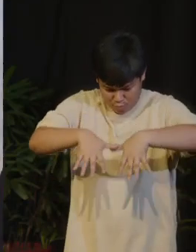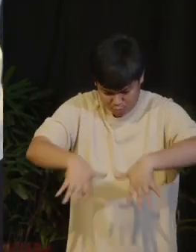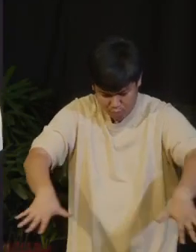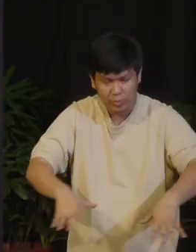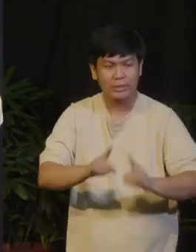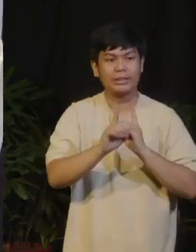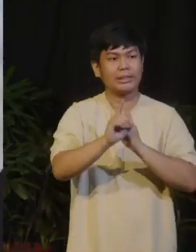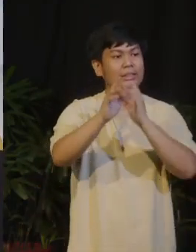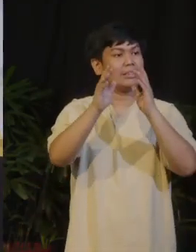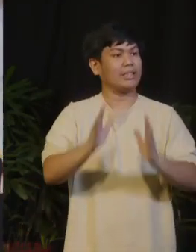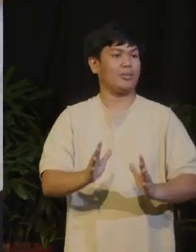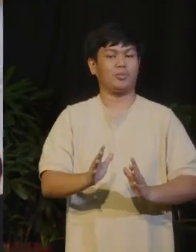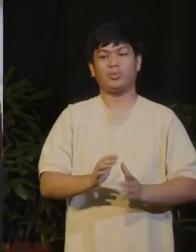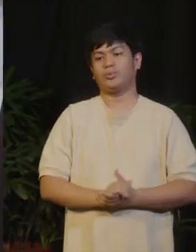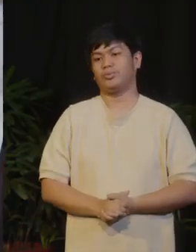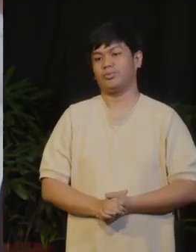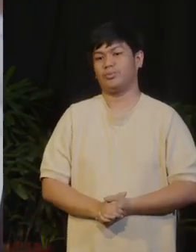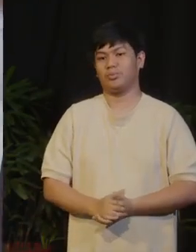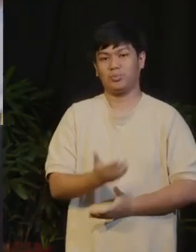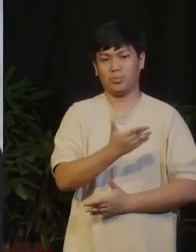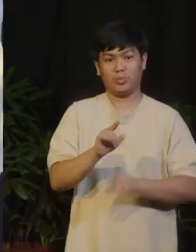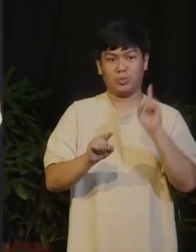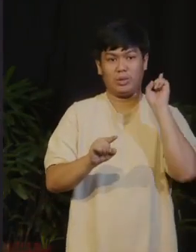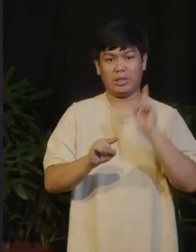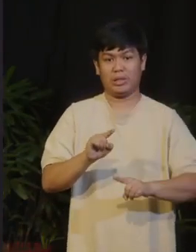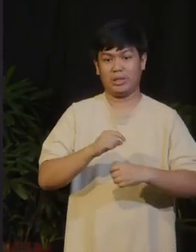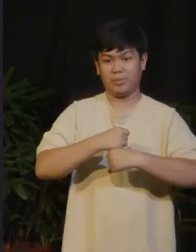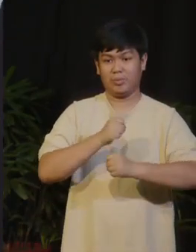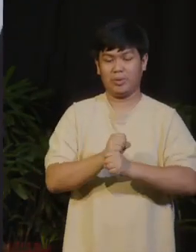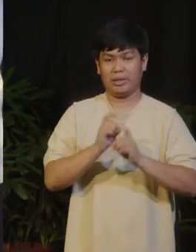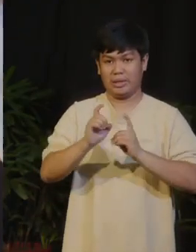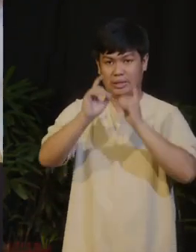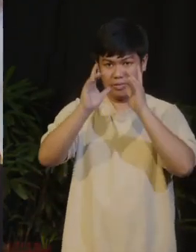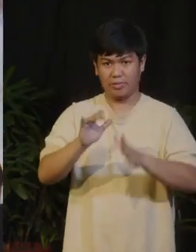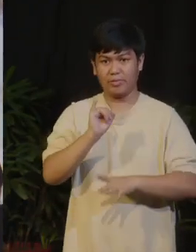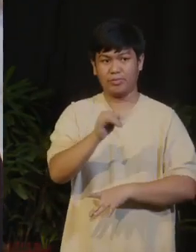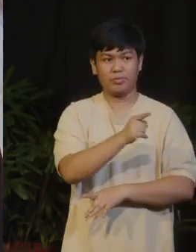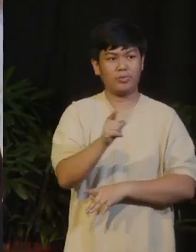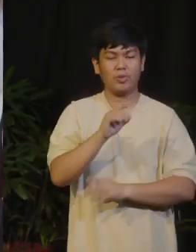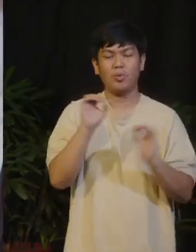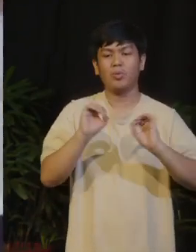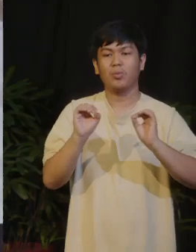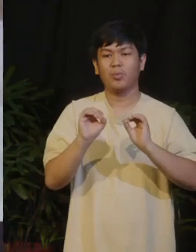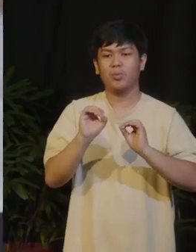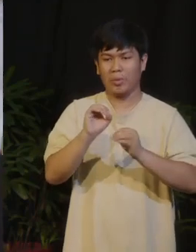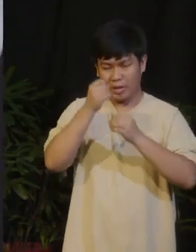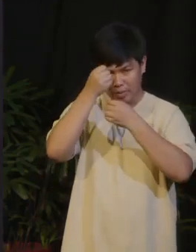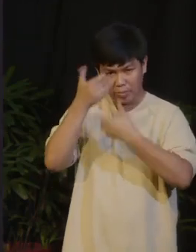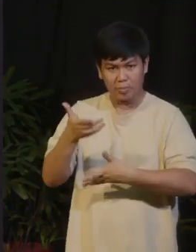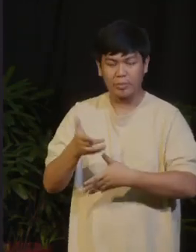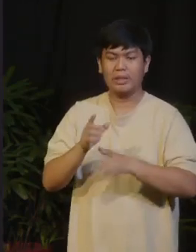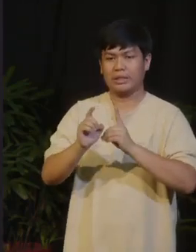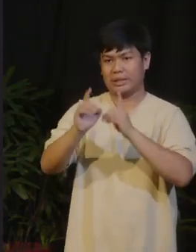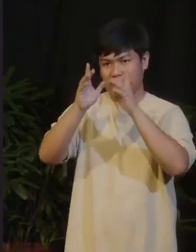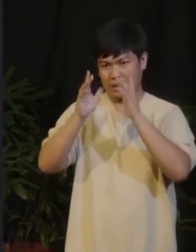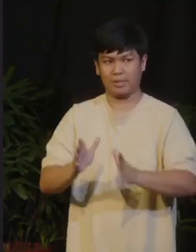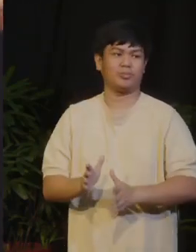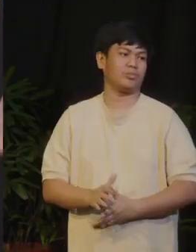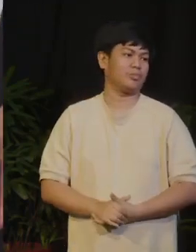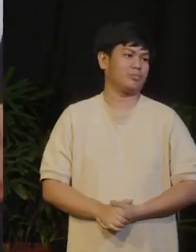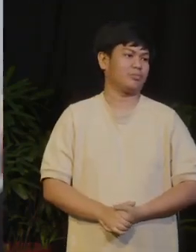makakagawa ng disciple kung kayo mismo ay hindi disciple. At hindi kayo magiging